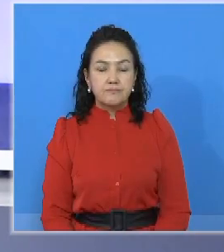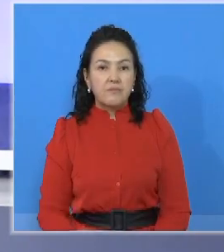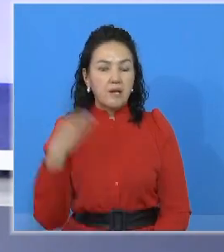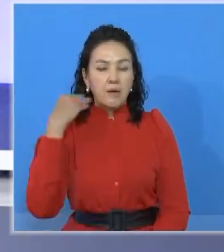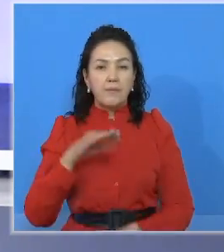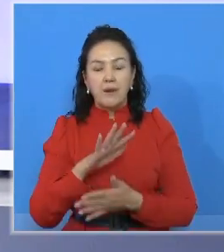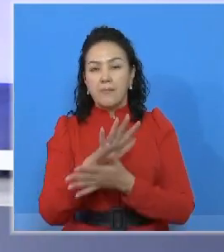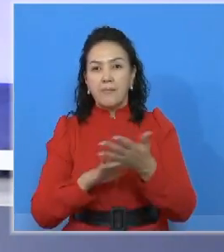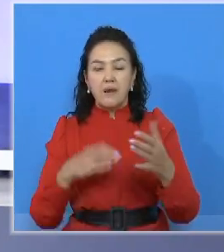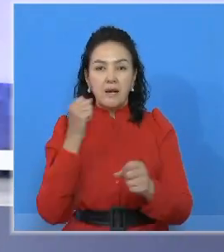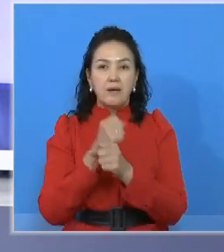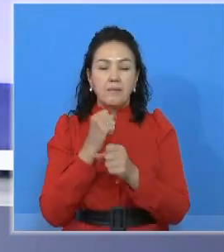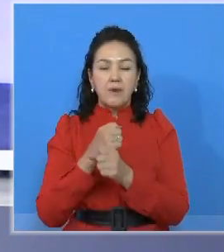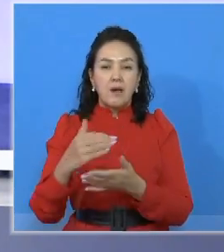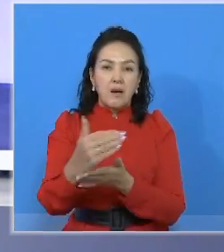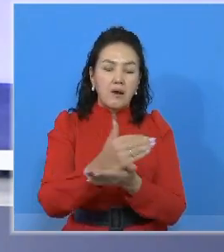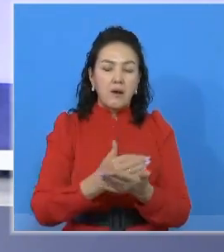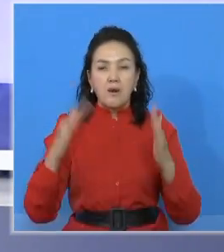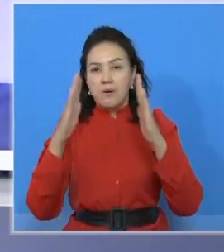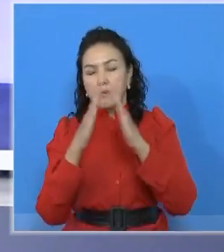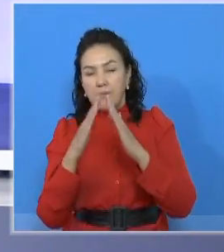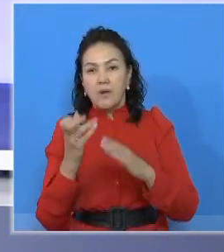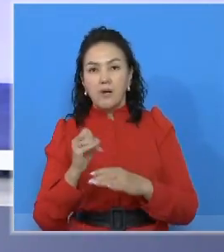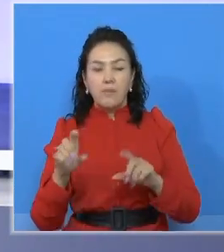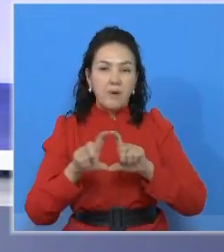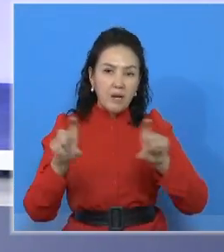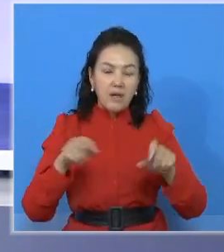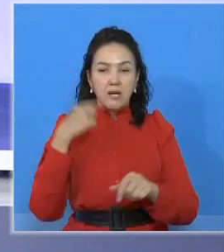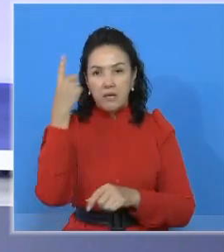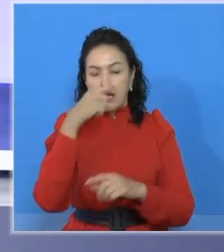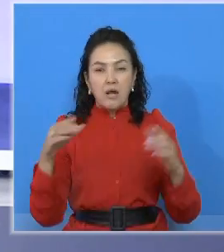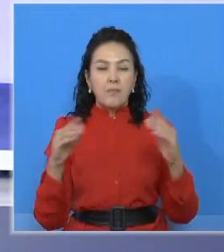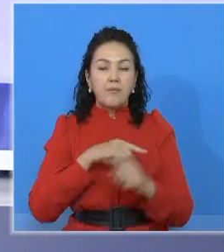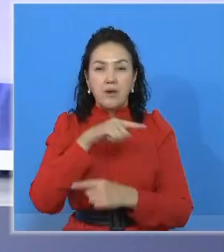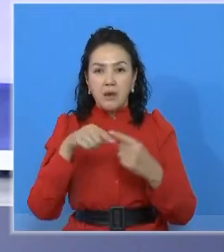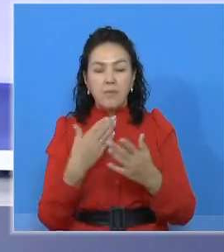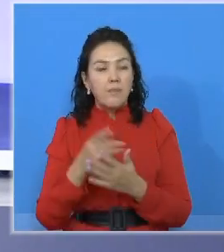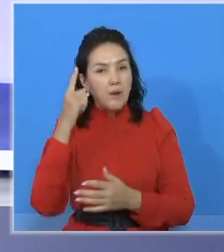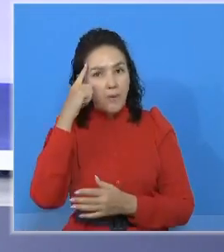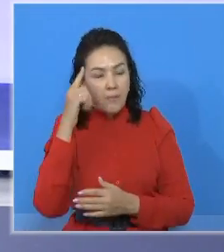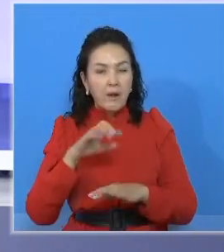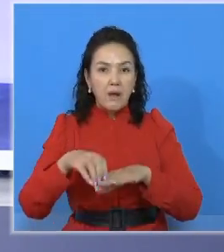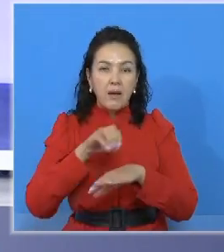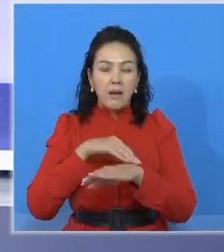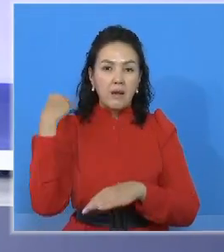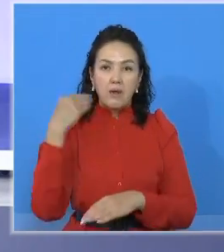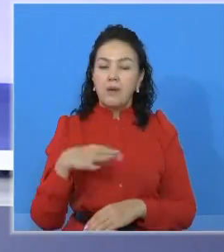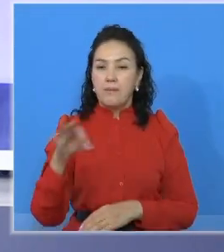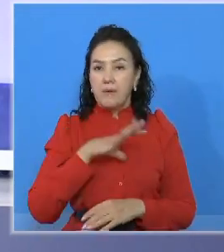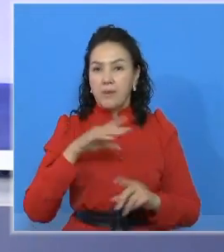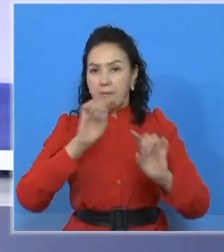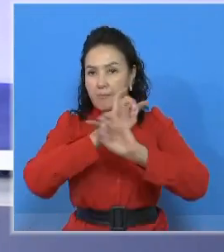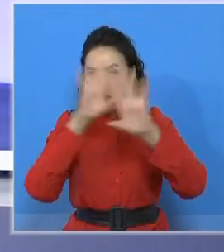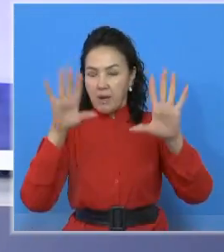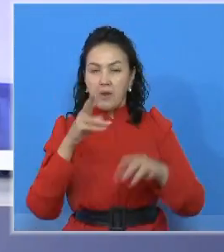В Актобе продолжается работа по уборке дворов, территорий, организаций и частных предпринимателей. Напомним, что акимом Актюбинской области был